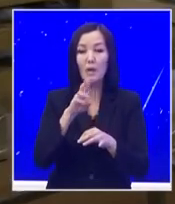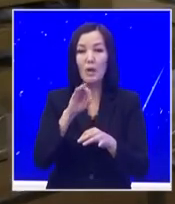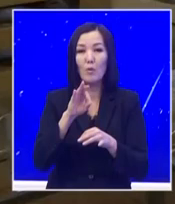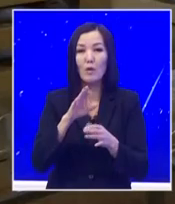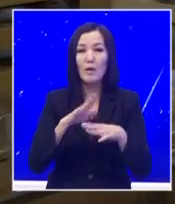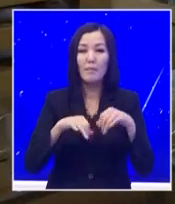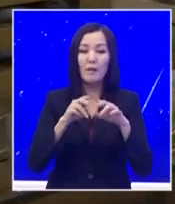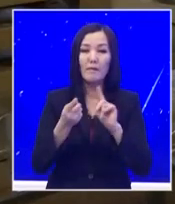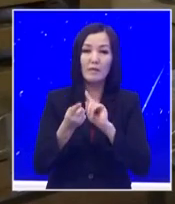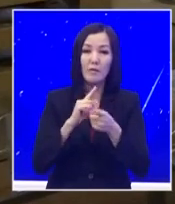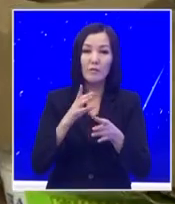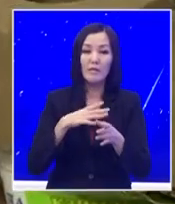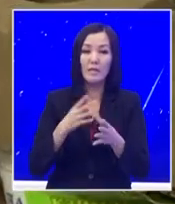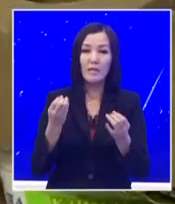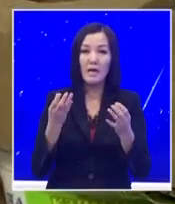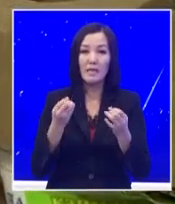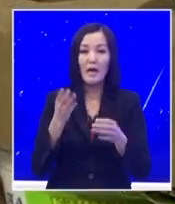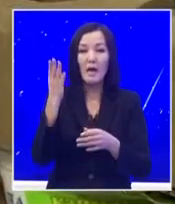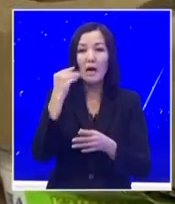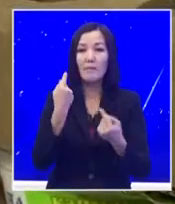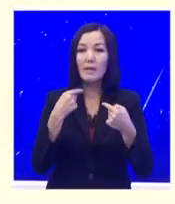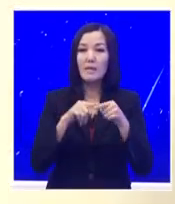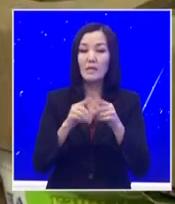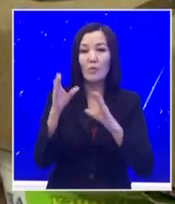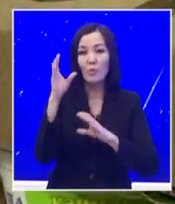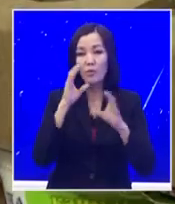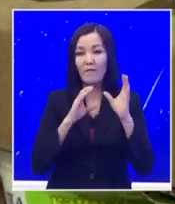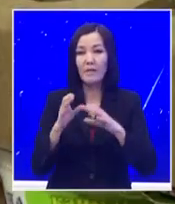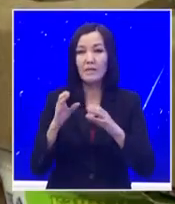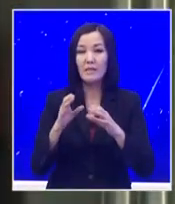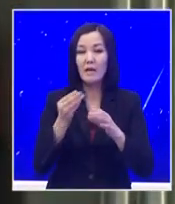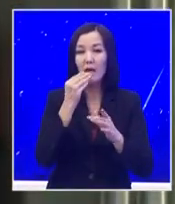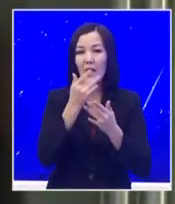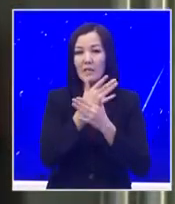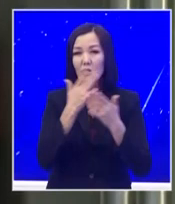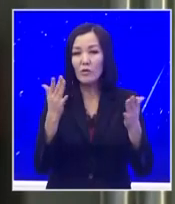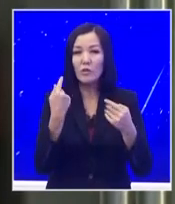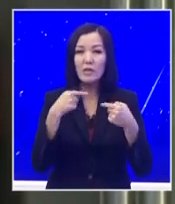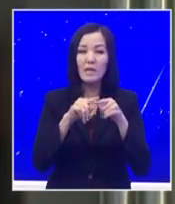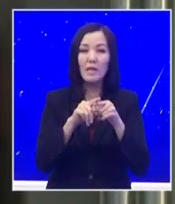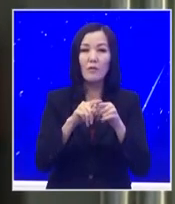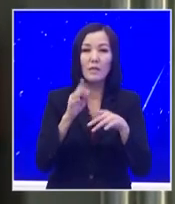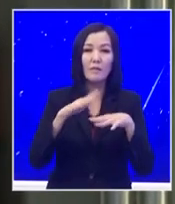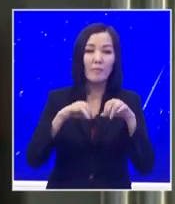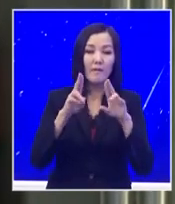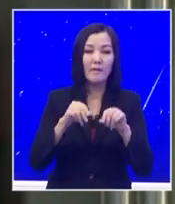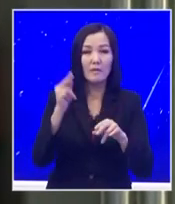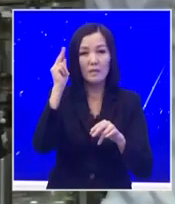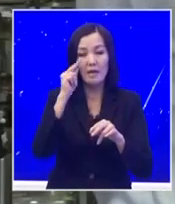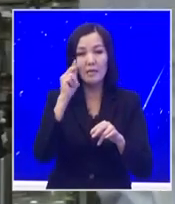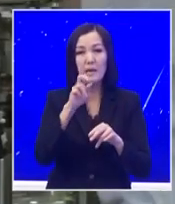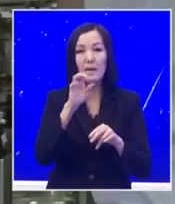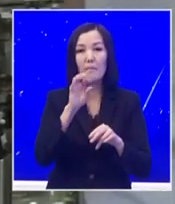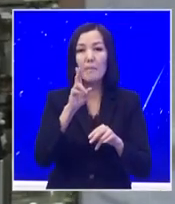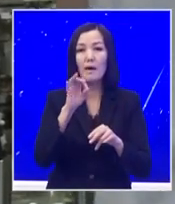жылы жұмысты да тастамай, қосымша Алматы технология университетінде азық-түлік өнімдерінің технологиясы мамандығы бойынша бакалаврын